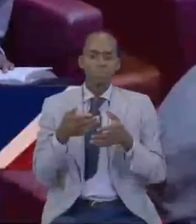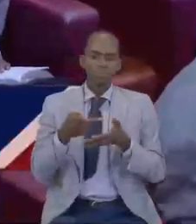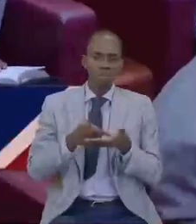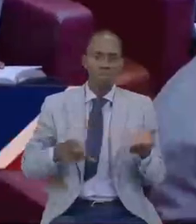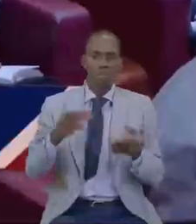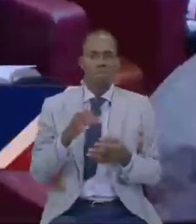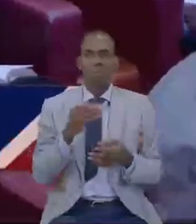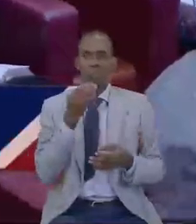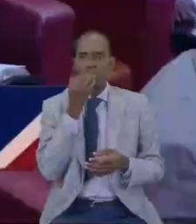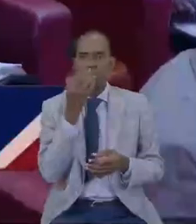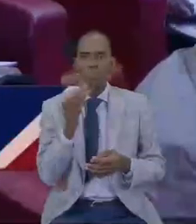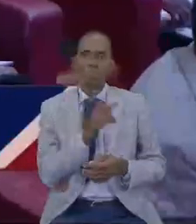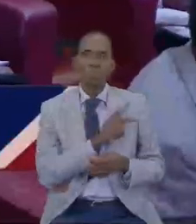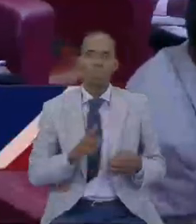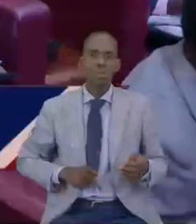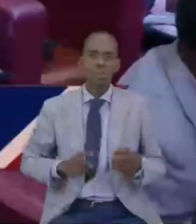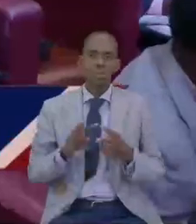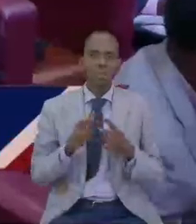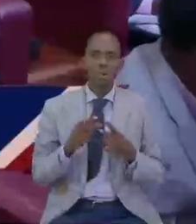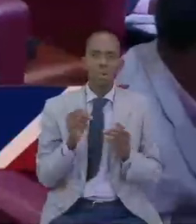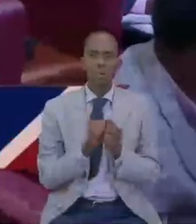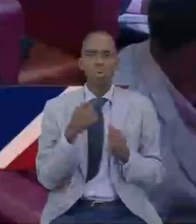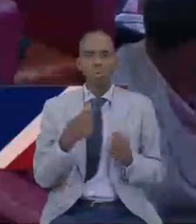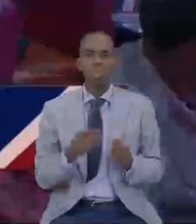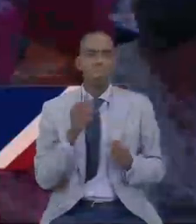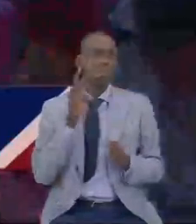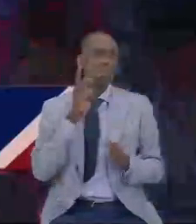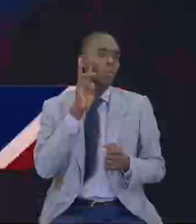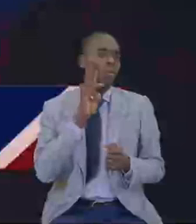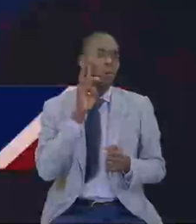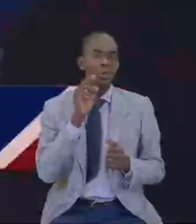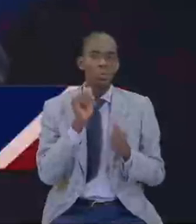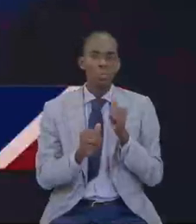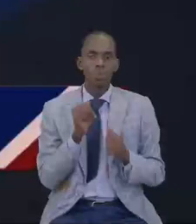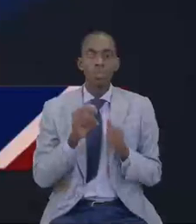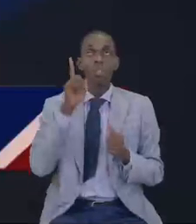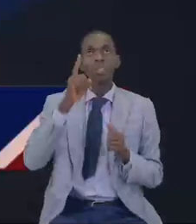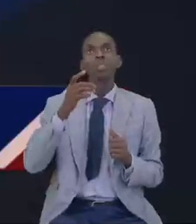des eunuques de ne pas l'obliger à se souiller.